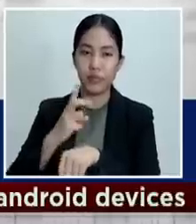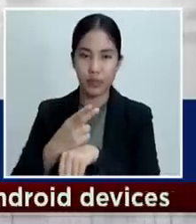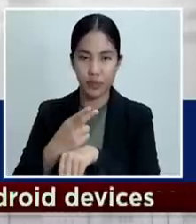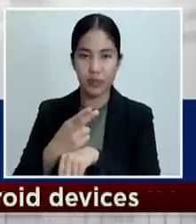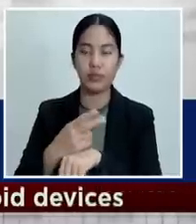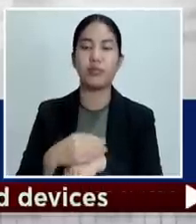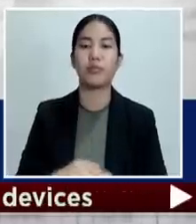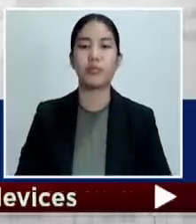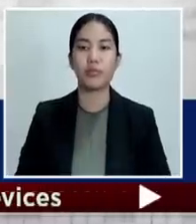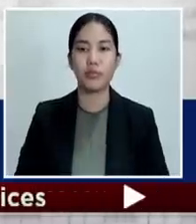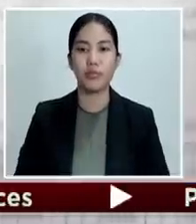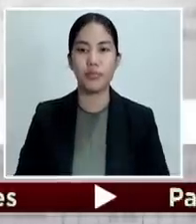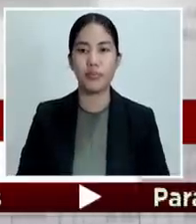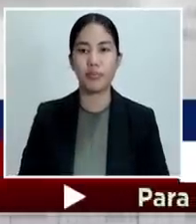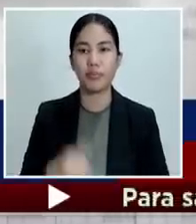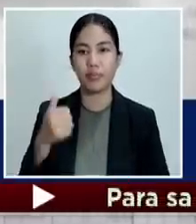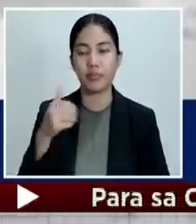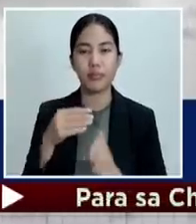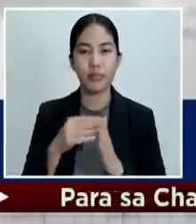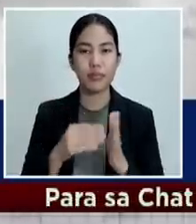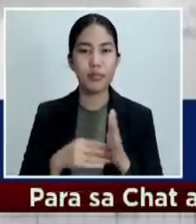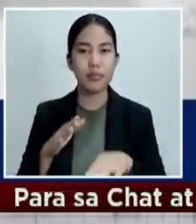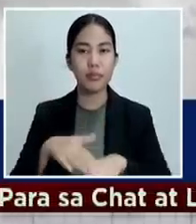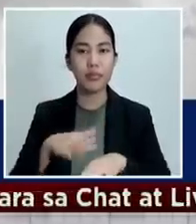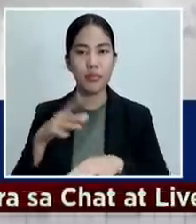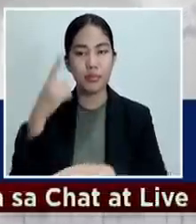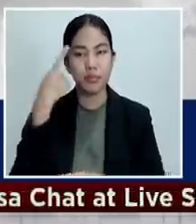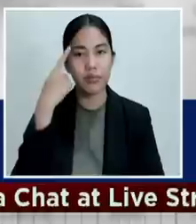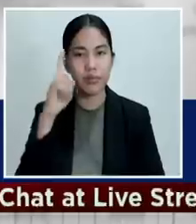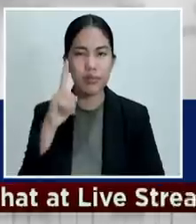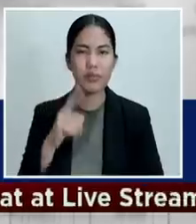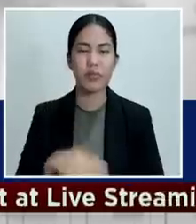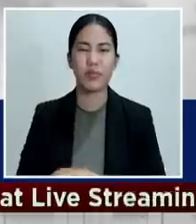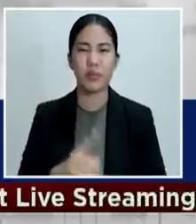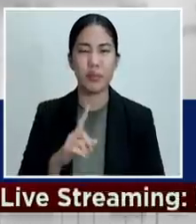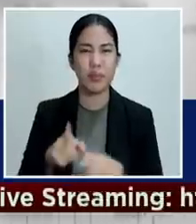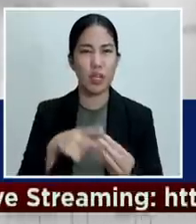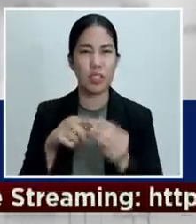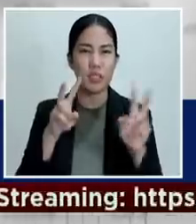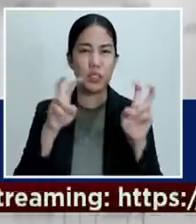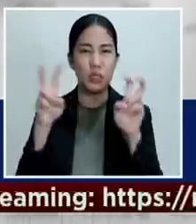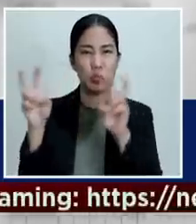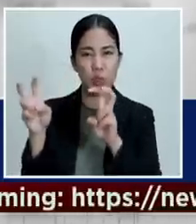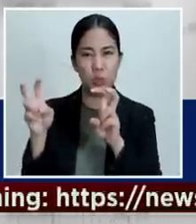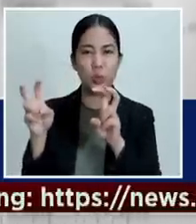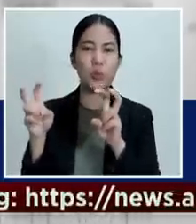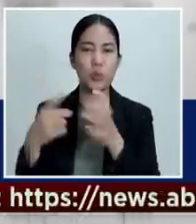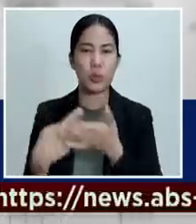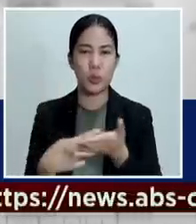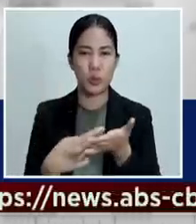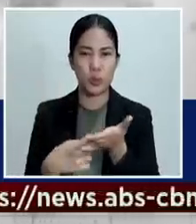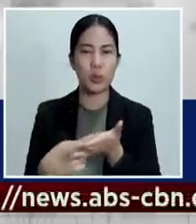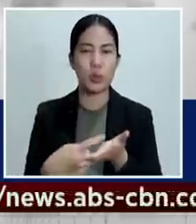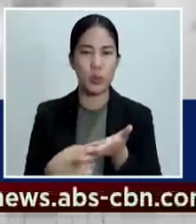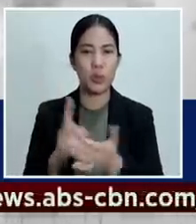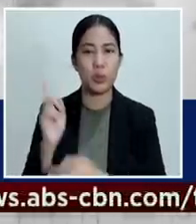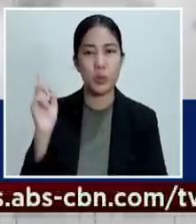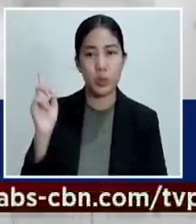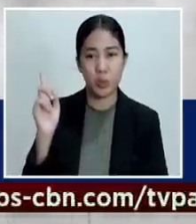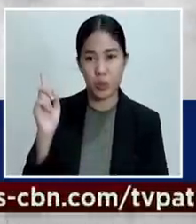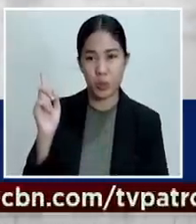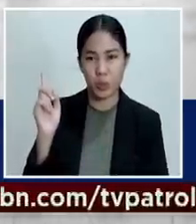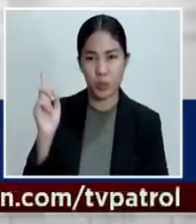Mahigit 10 bilyon naman ang nakalaan sa madalas pagtalunang pondo sa paniniktik ng gobyerno, ang Confidential and Intelligence Funds